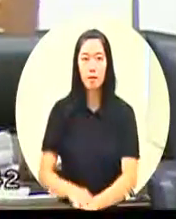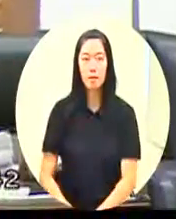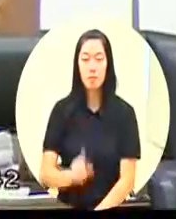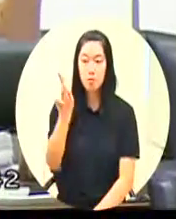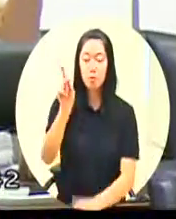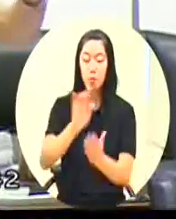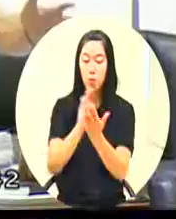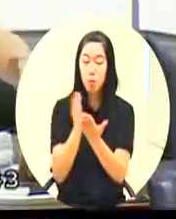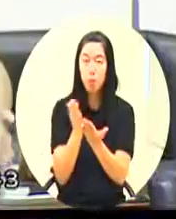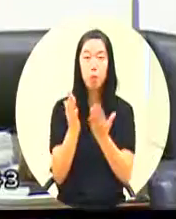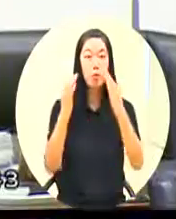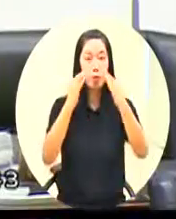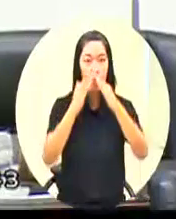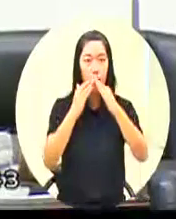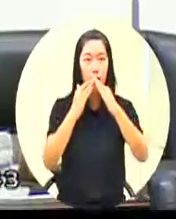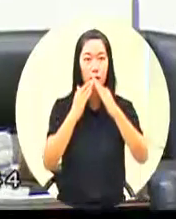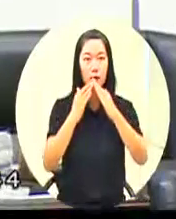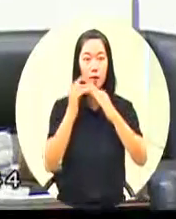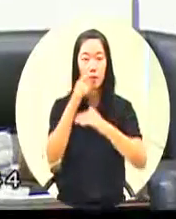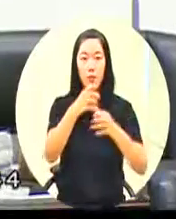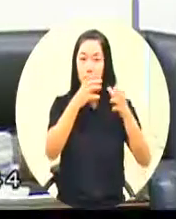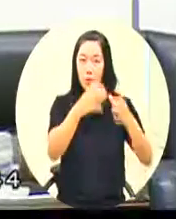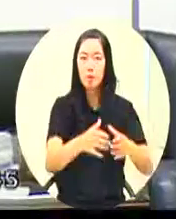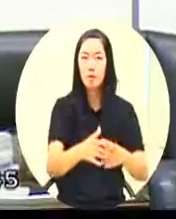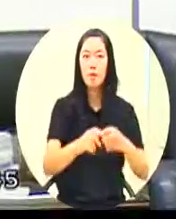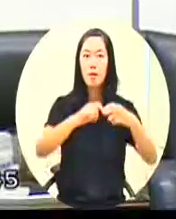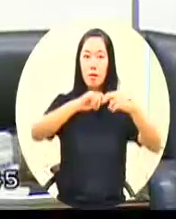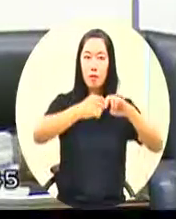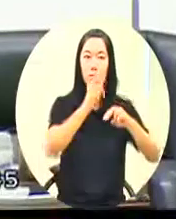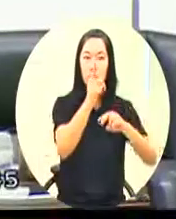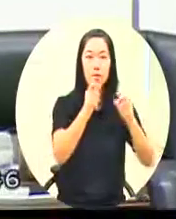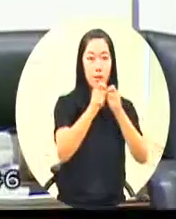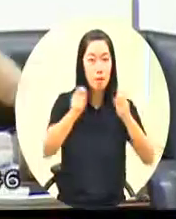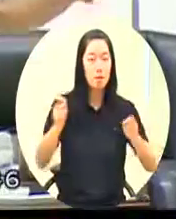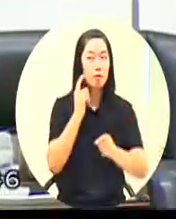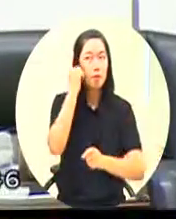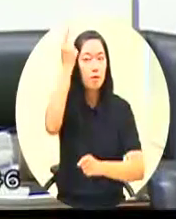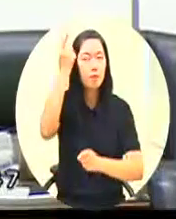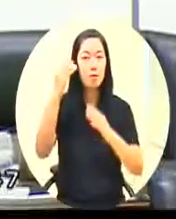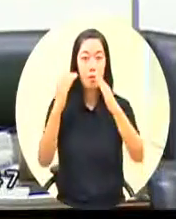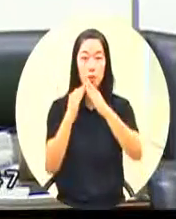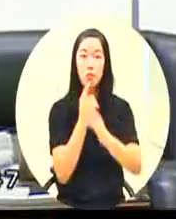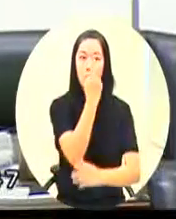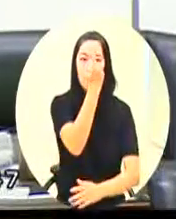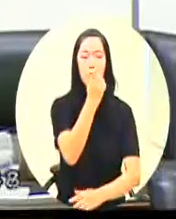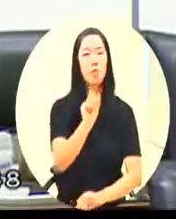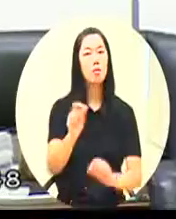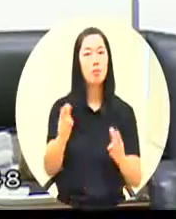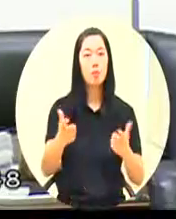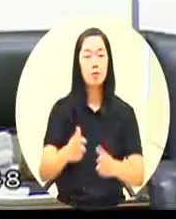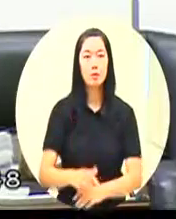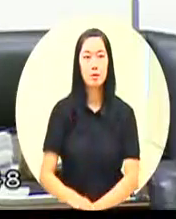馆不只是盖那些李科勇图书馆纪念馆而已，我想我们